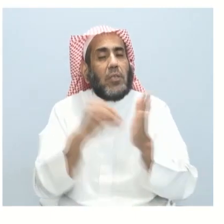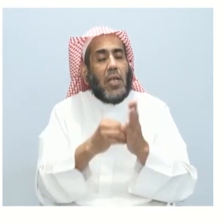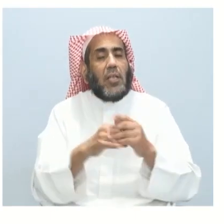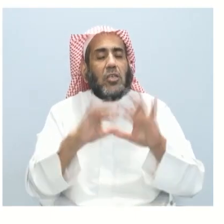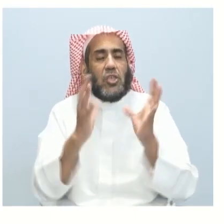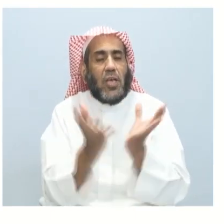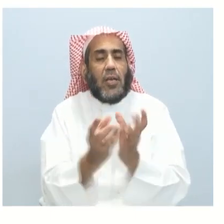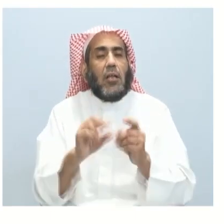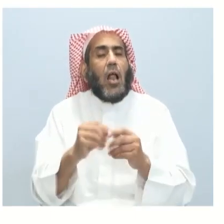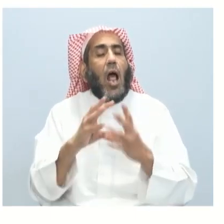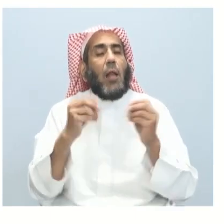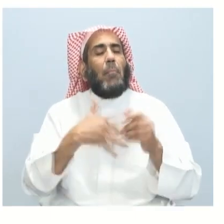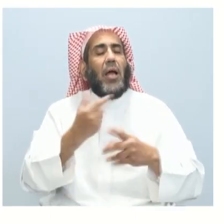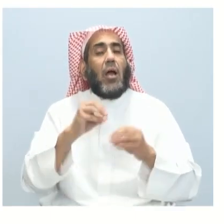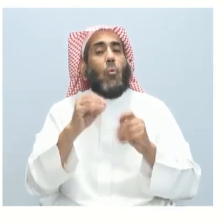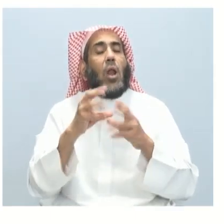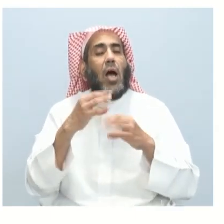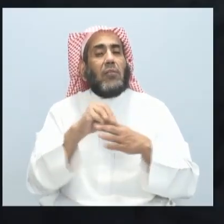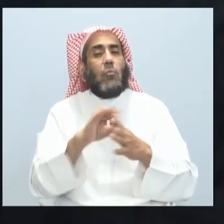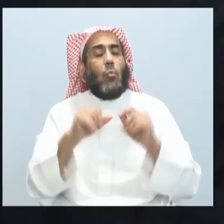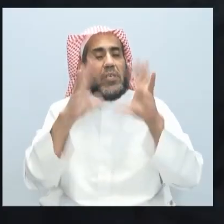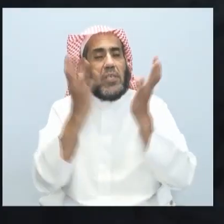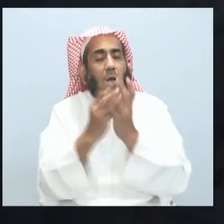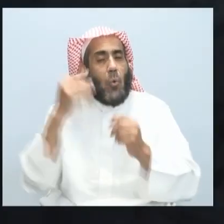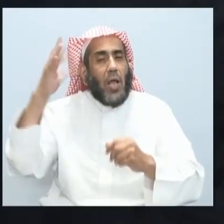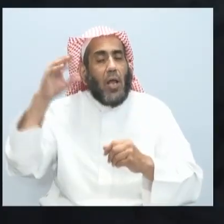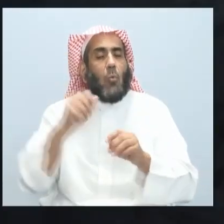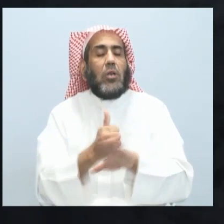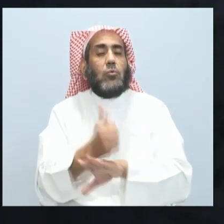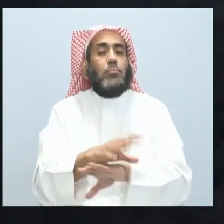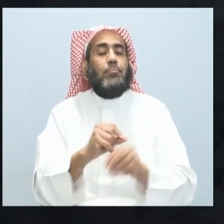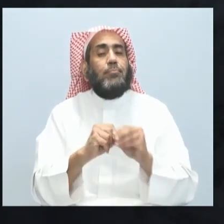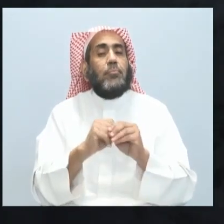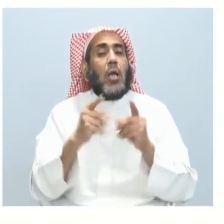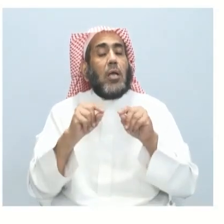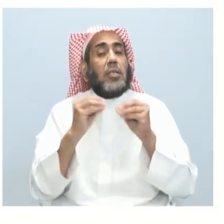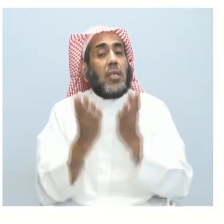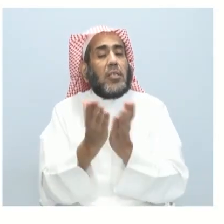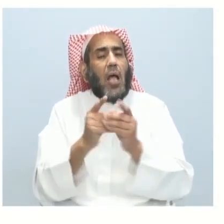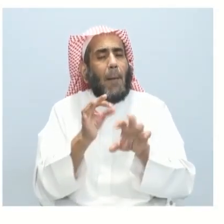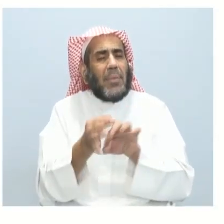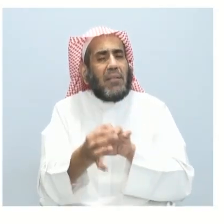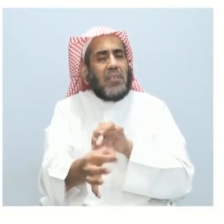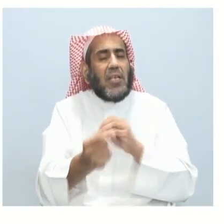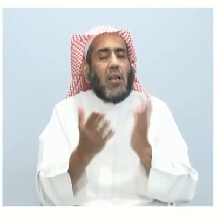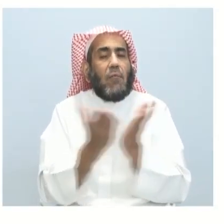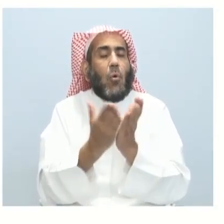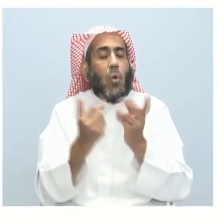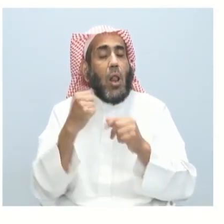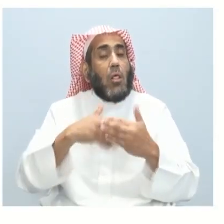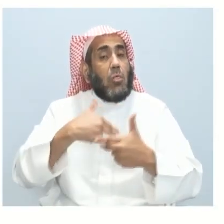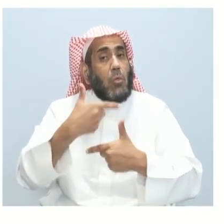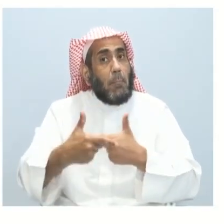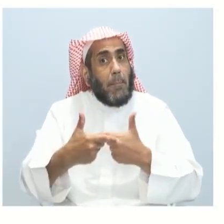تحت الشكل اذا المعنى والعاطفه المضمون والشكل هو الخيال والاسلوب وسوها طبعا درسناها بالتفصيل في كل معنى ثم